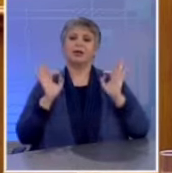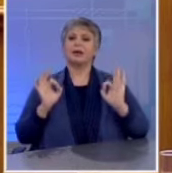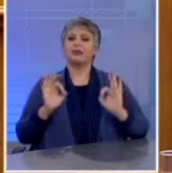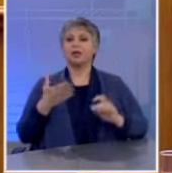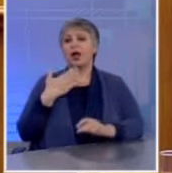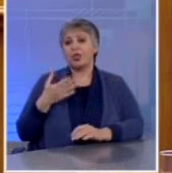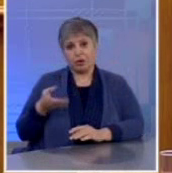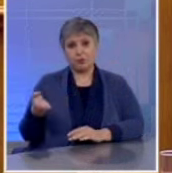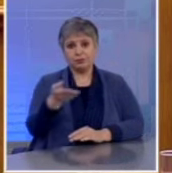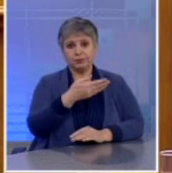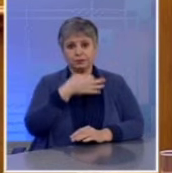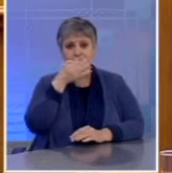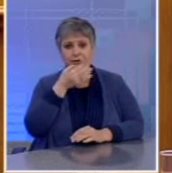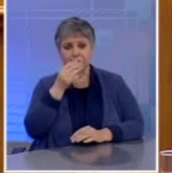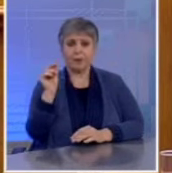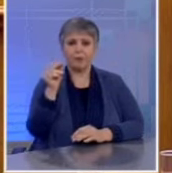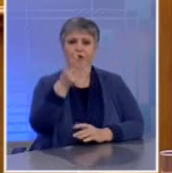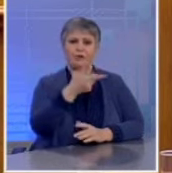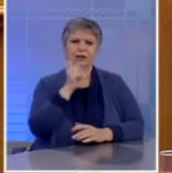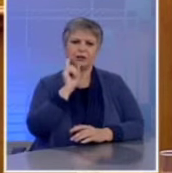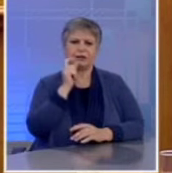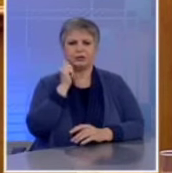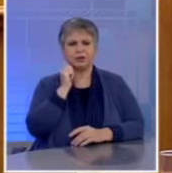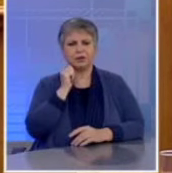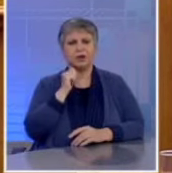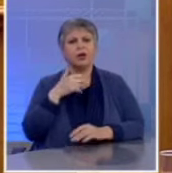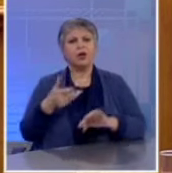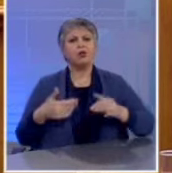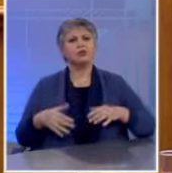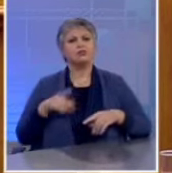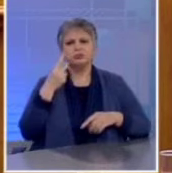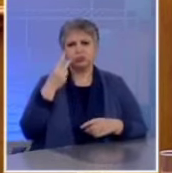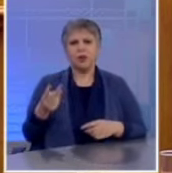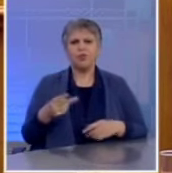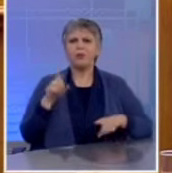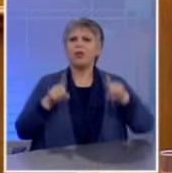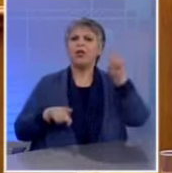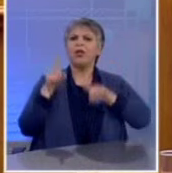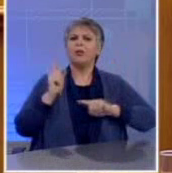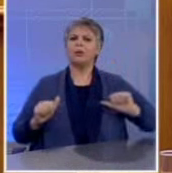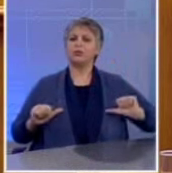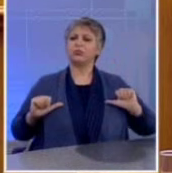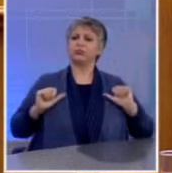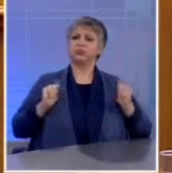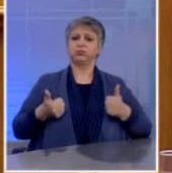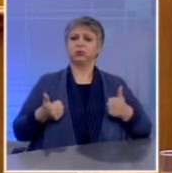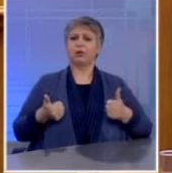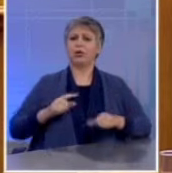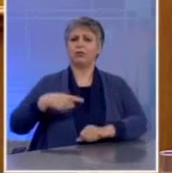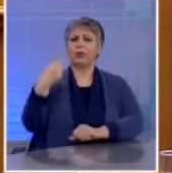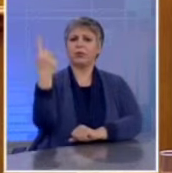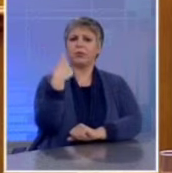συνάδελφοι, και μόνο το θράσος που έχουν σήμερα κάποιοι να μας κουνάνε από πάνω και το